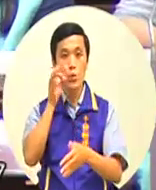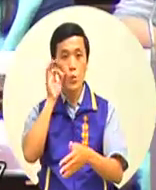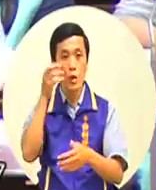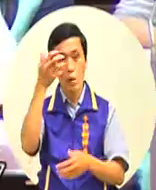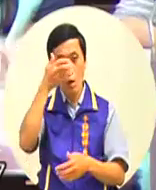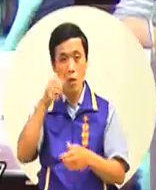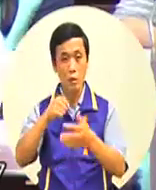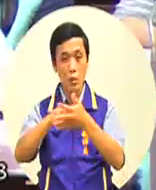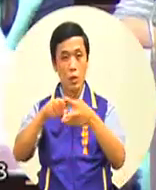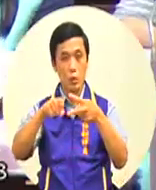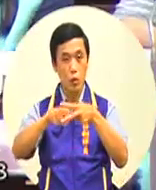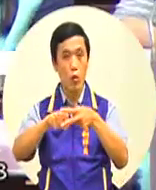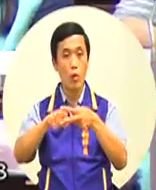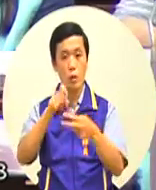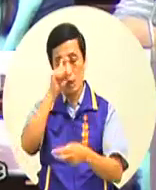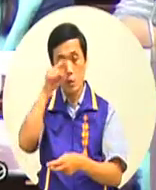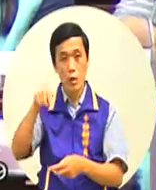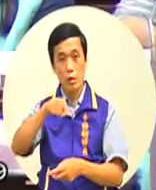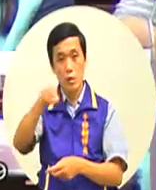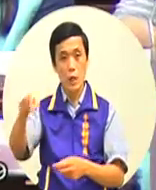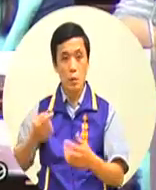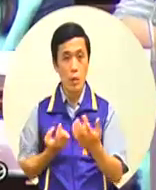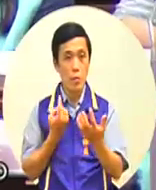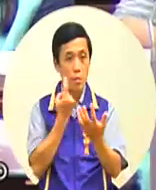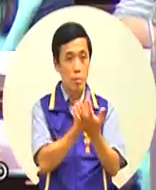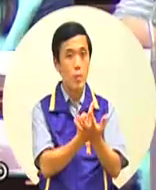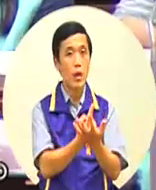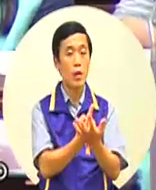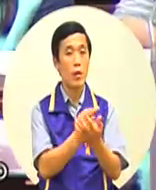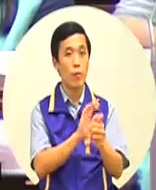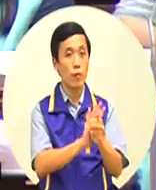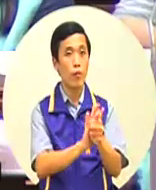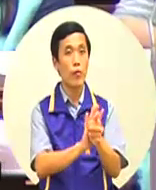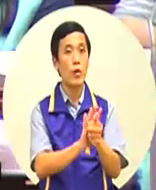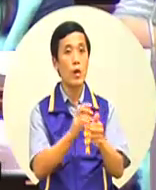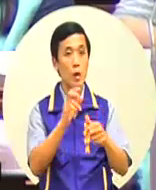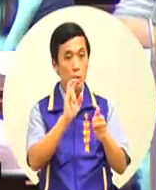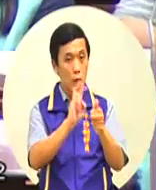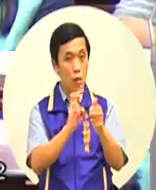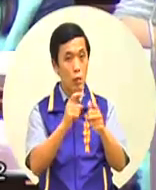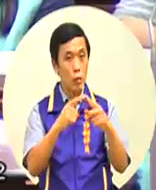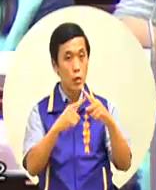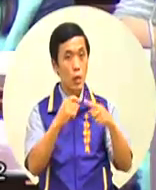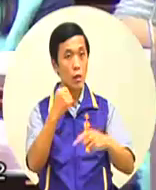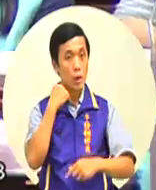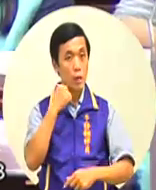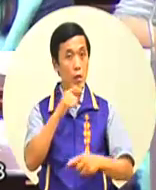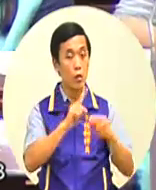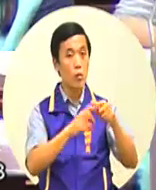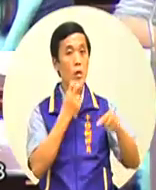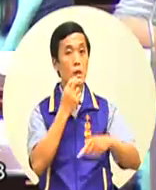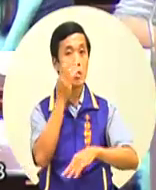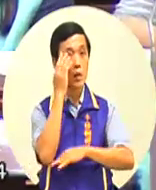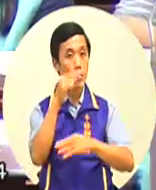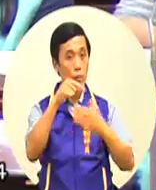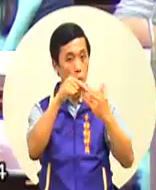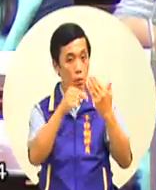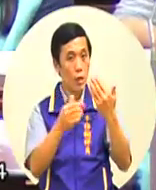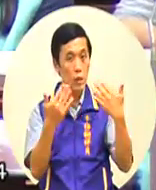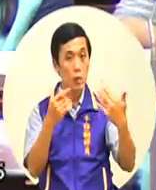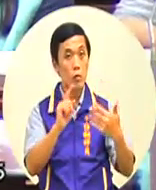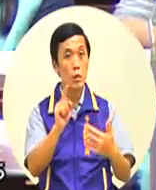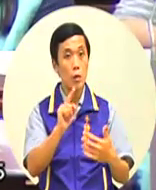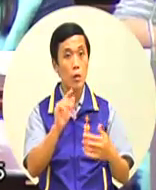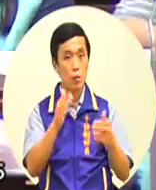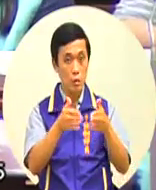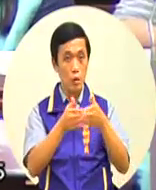望可以把他们投入我们在地的一些服务。那的确照顾人力的部分，中央也是有很明确的规定，必须要有一些